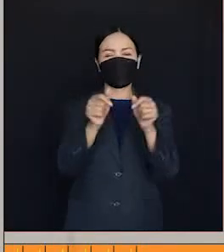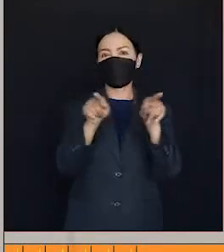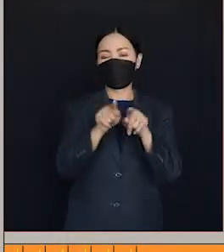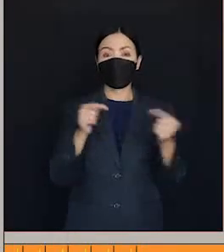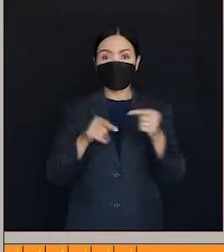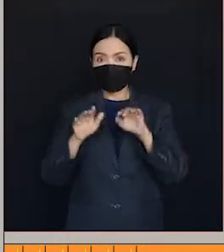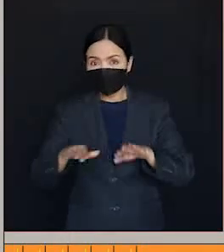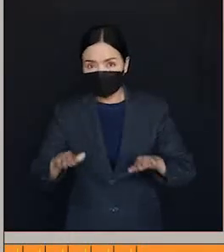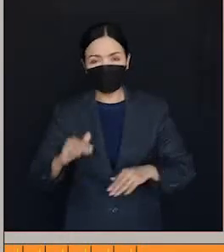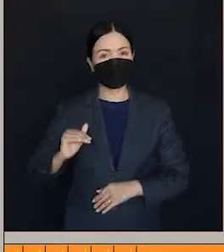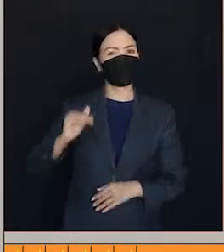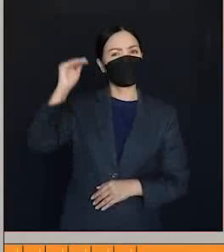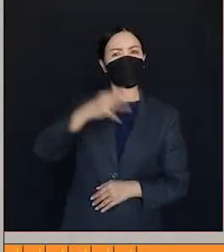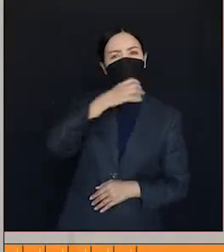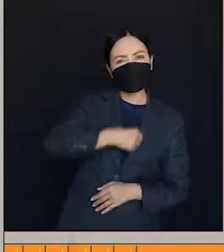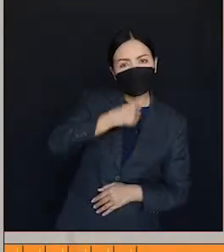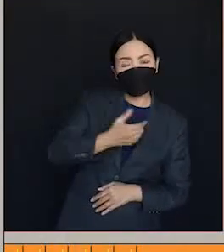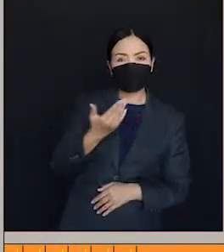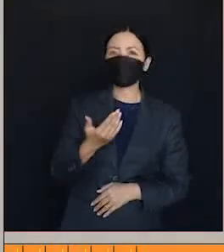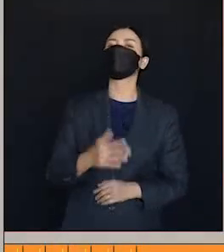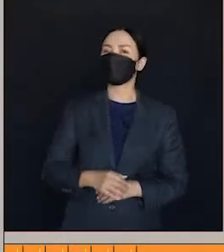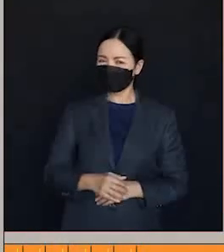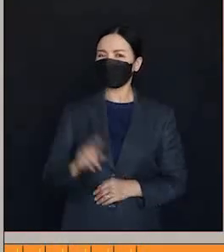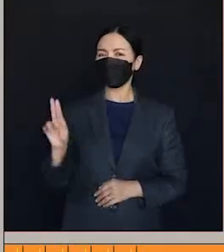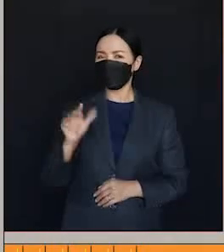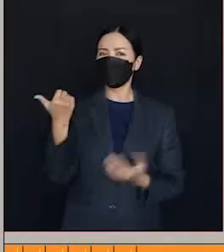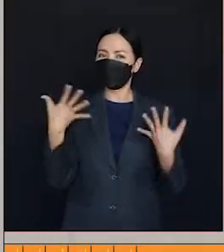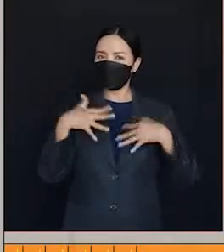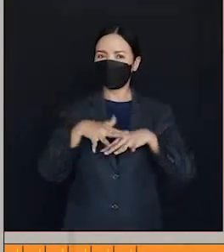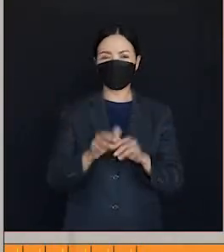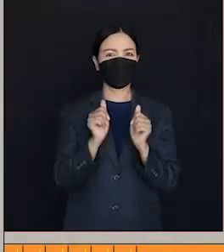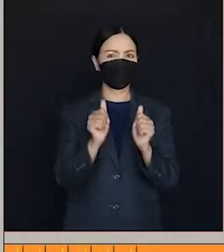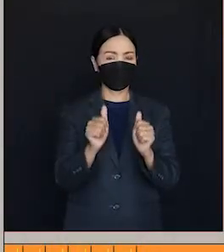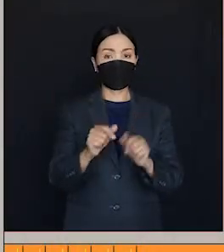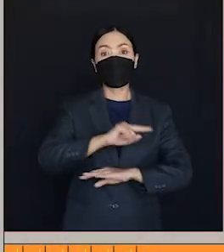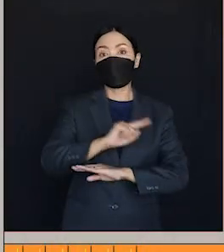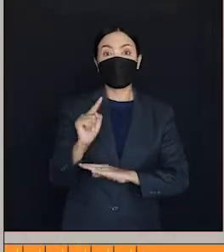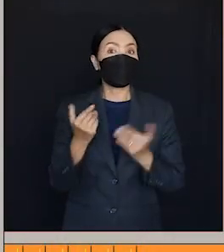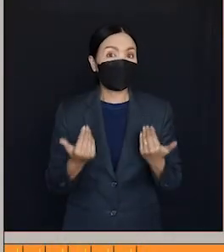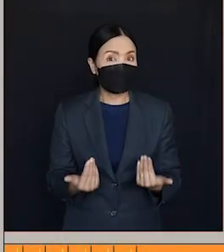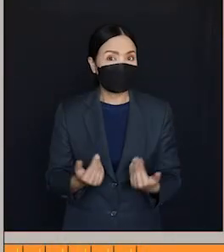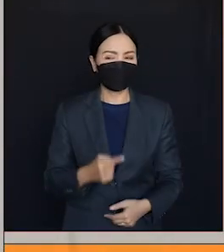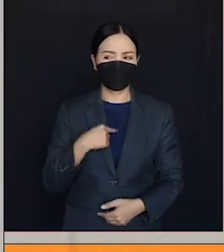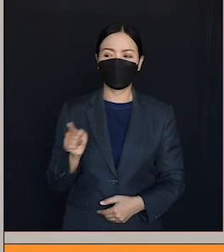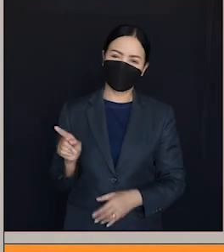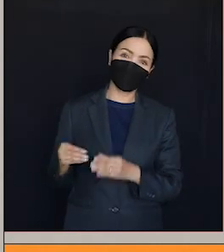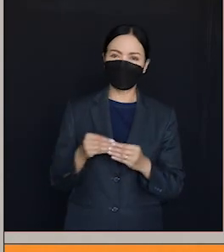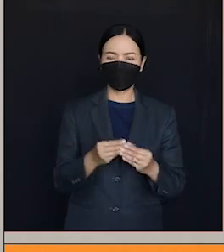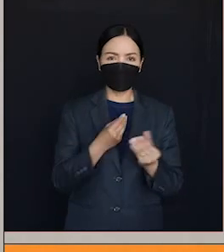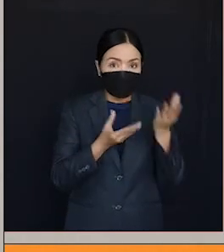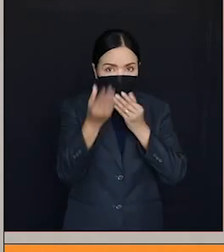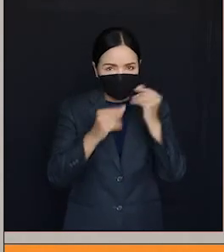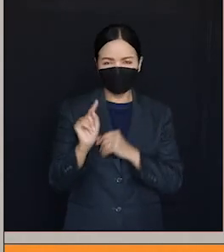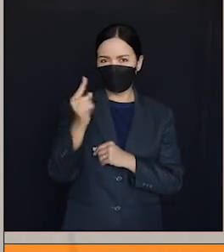เป็นเด็กหรือผู้ใหญ่ผู้สูงอายุนะคะก็สามารถใช้ร่วมกันได้ค่ะแล้ววันนี้นะคะที่จะพาทอฟฟี่มาเรียนรู้อีก